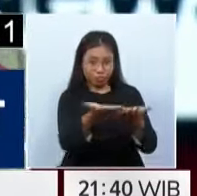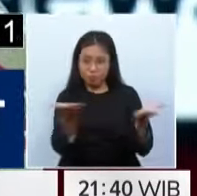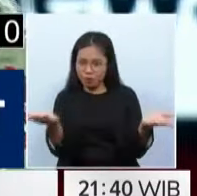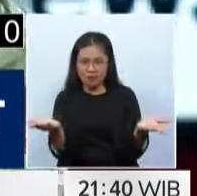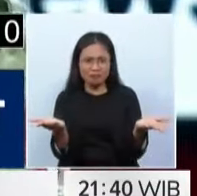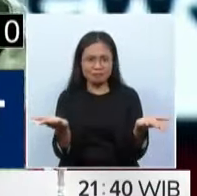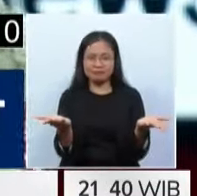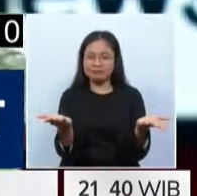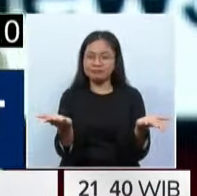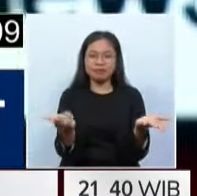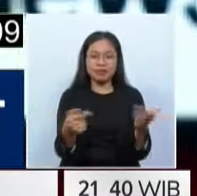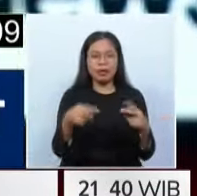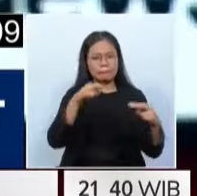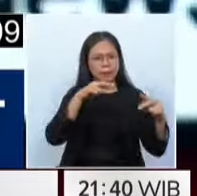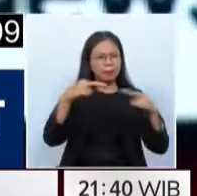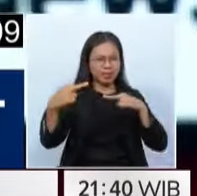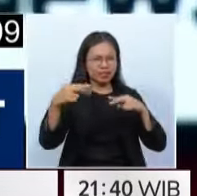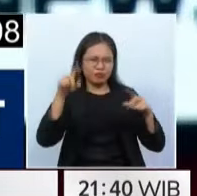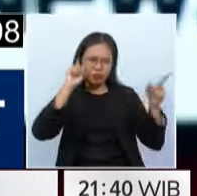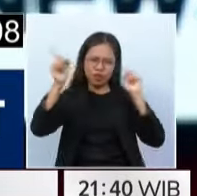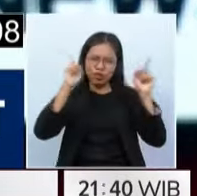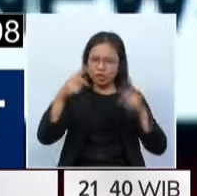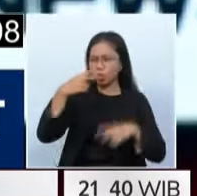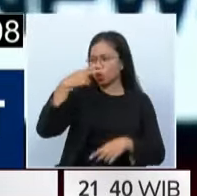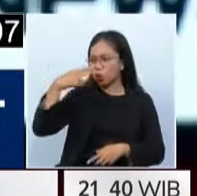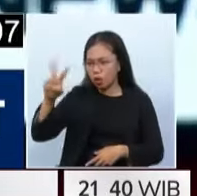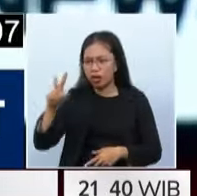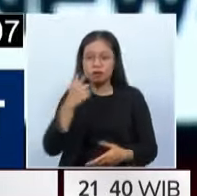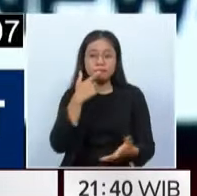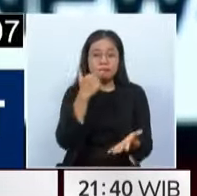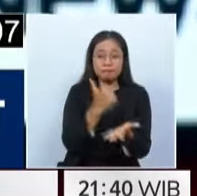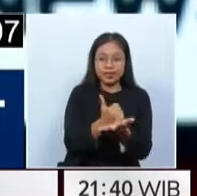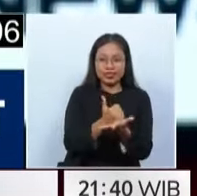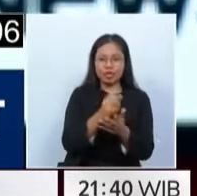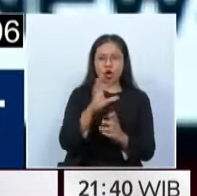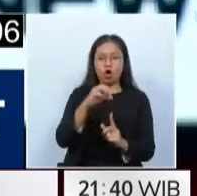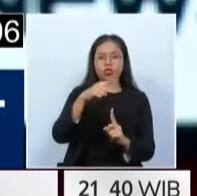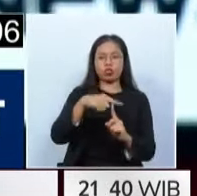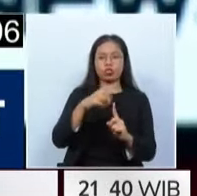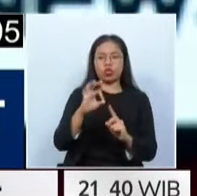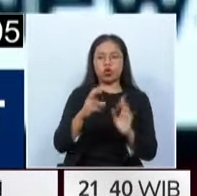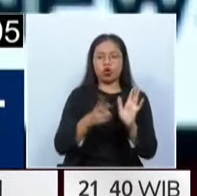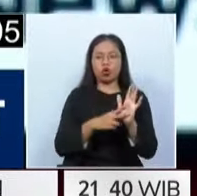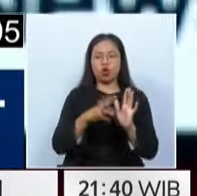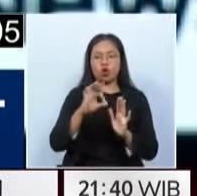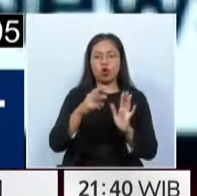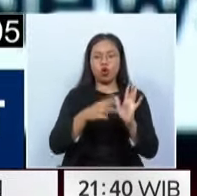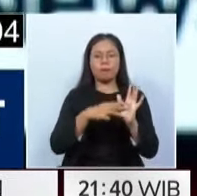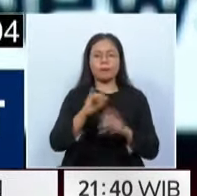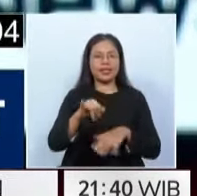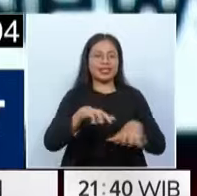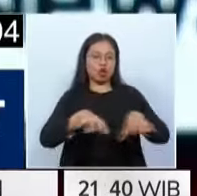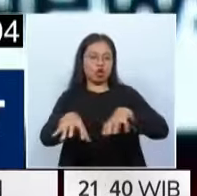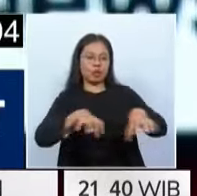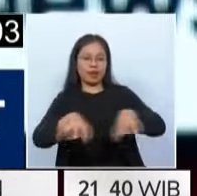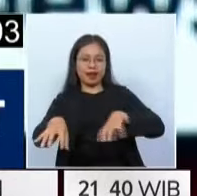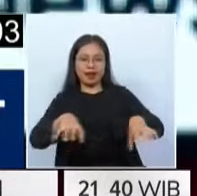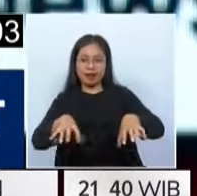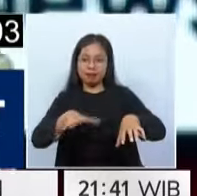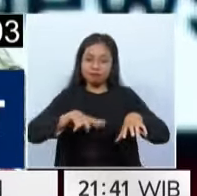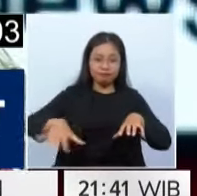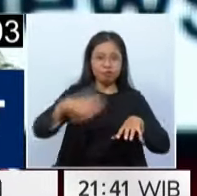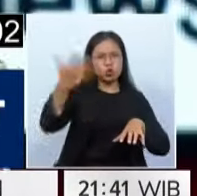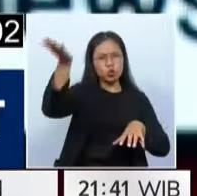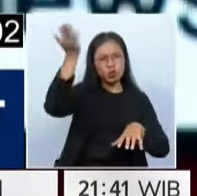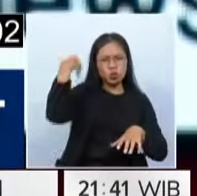politik luar negeri kita maka otonomi strategis menjadi begitu penting untuk meredefinisi dari politik kita yang